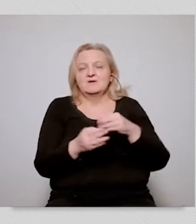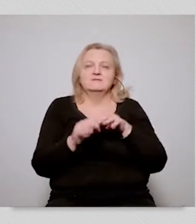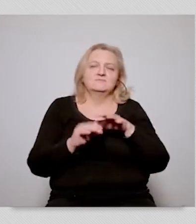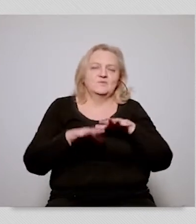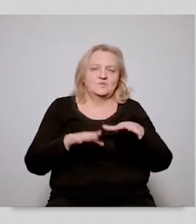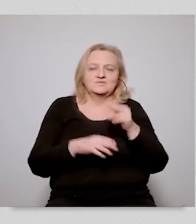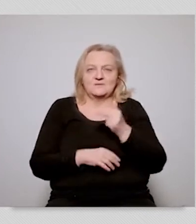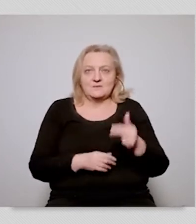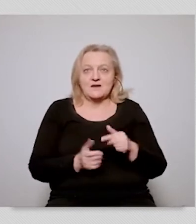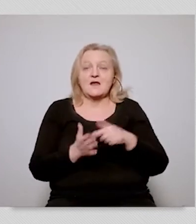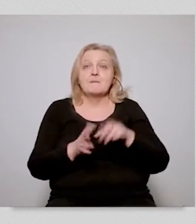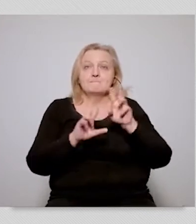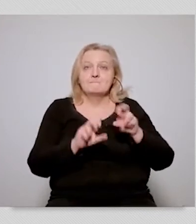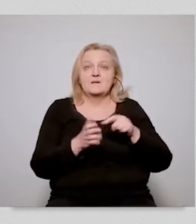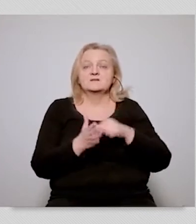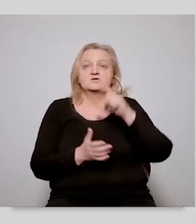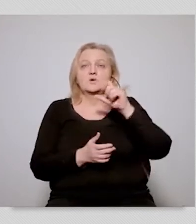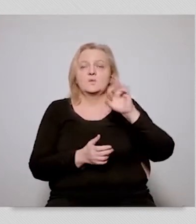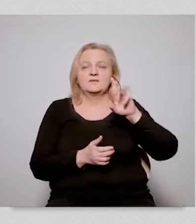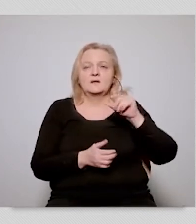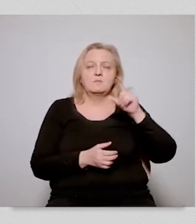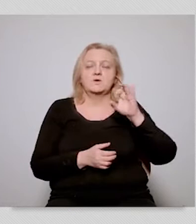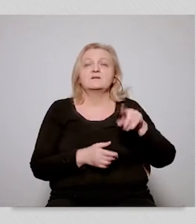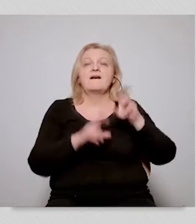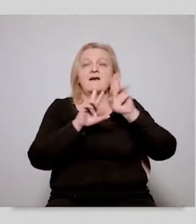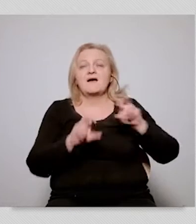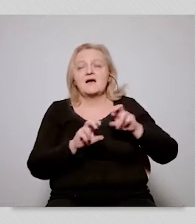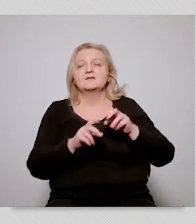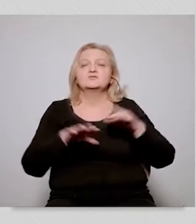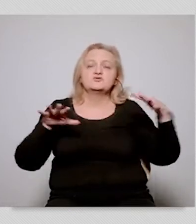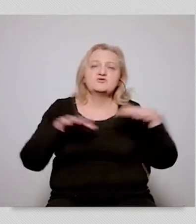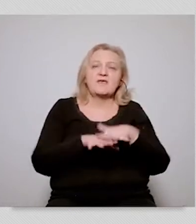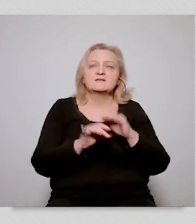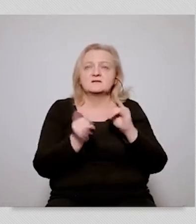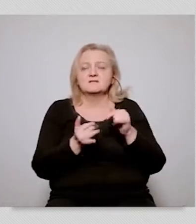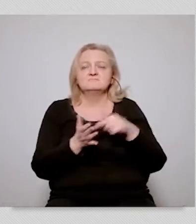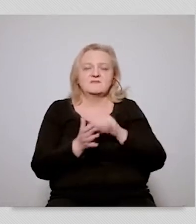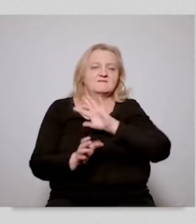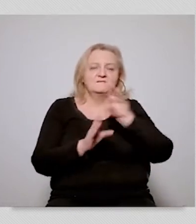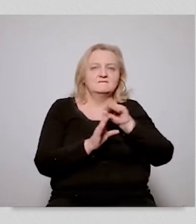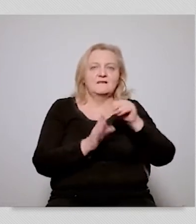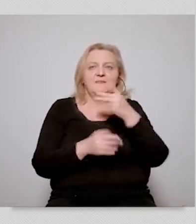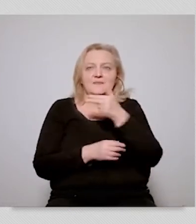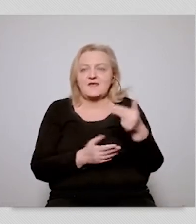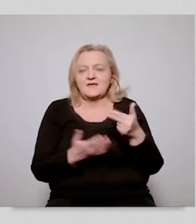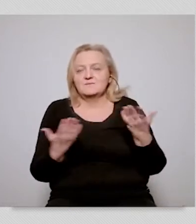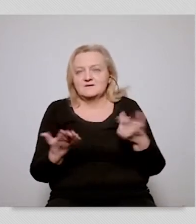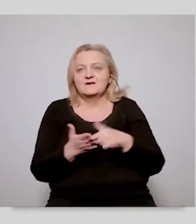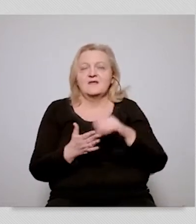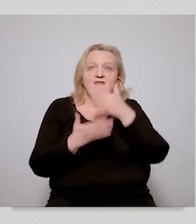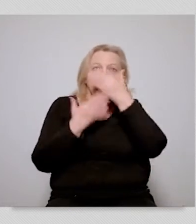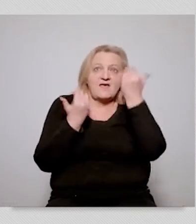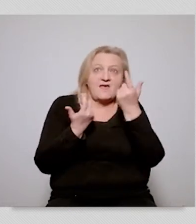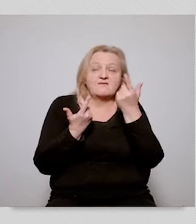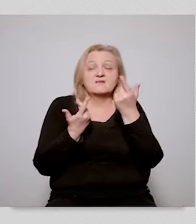co zresztą w tych badaniach już counterpointu, analizy dyskursu sieciowego pokazują, że jest wpychane wszystko, prawda, że ta niewiedza jest